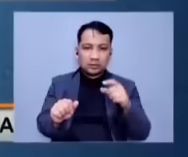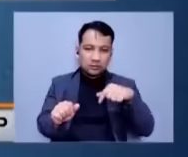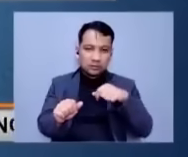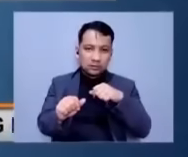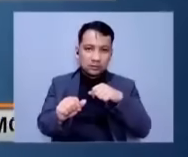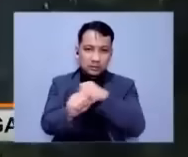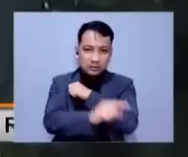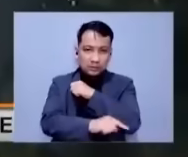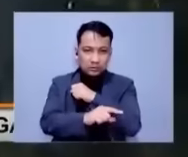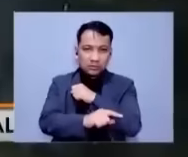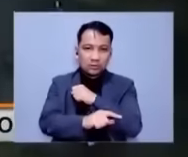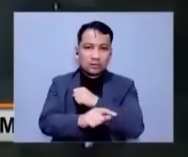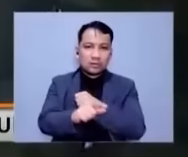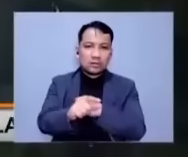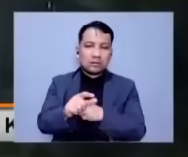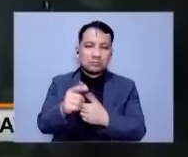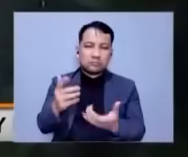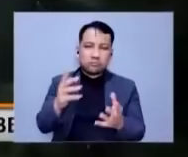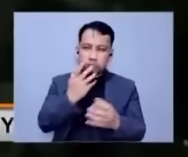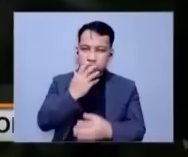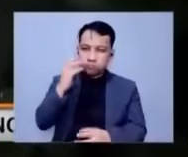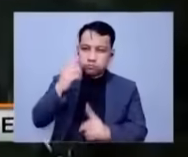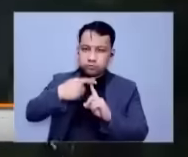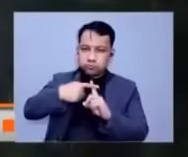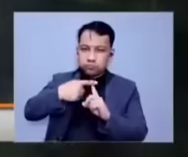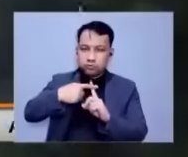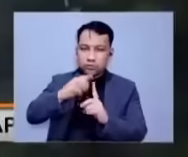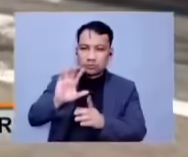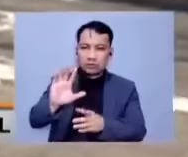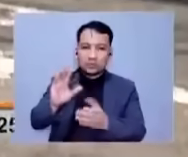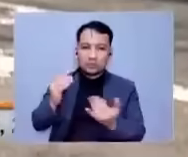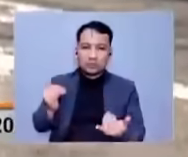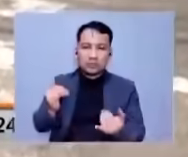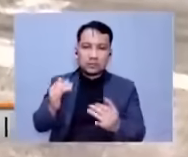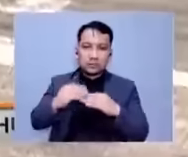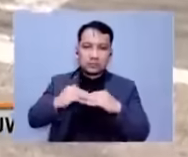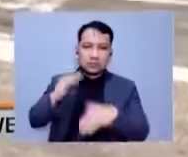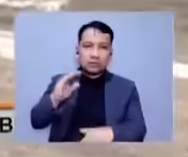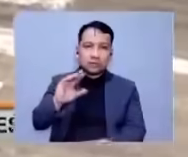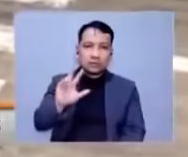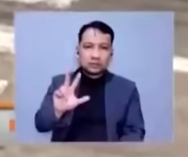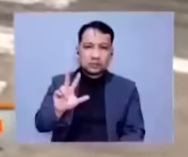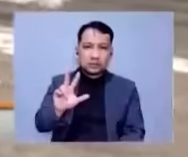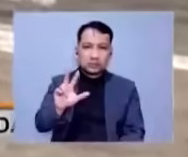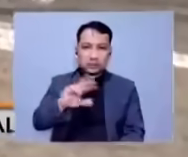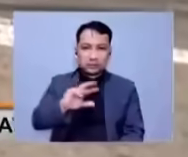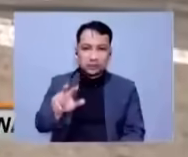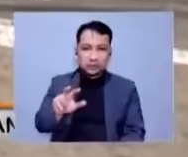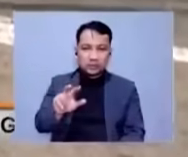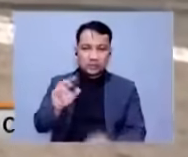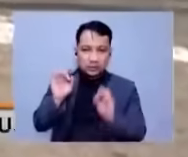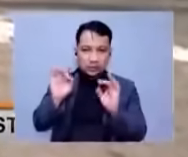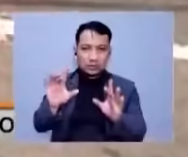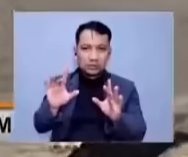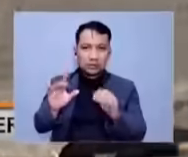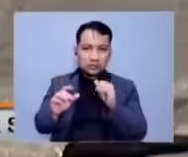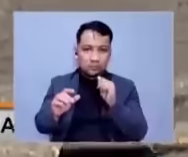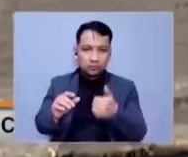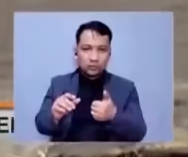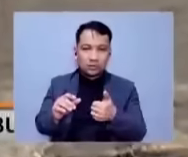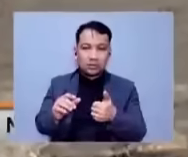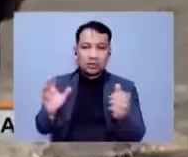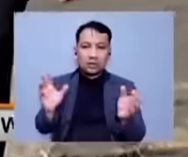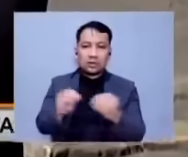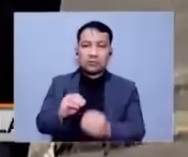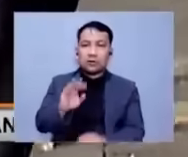Catanduanes. Base sa heat index forecast ng PAGASA, papalo sa 33 naman ang nasa danger zone bukas, na abot ng